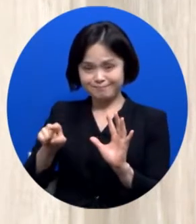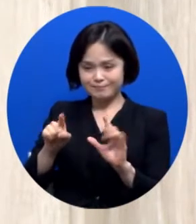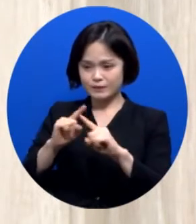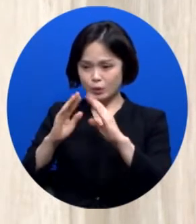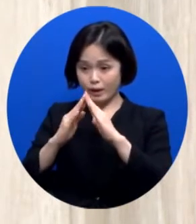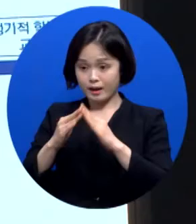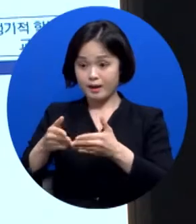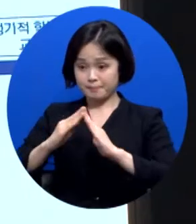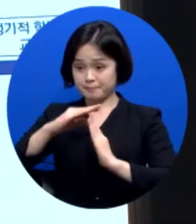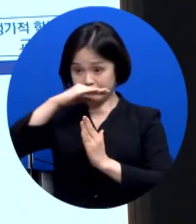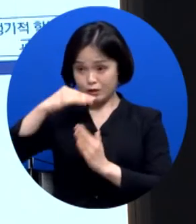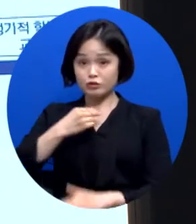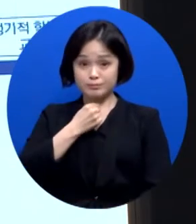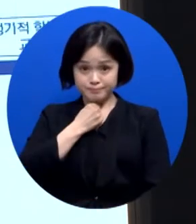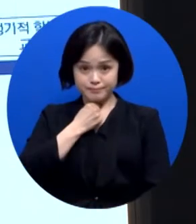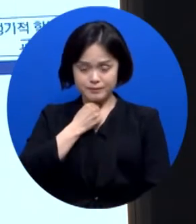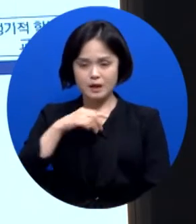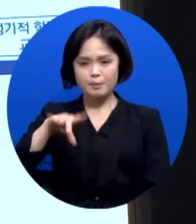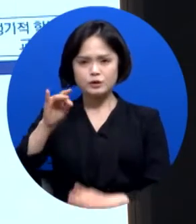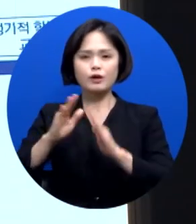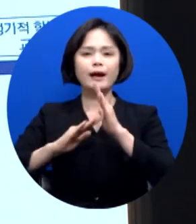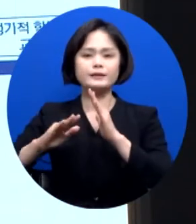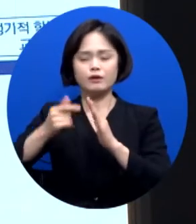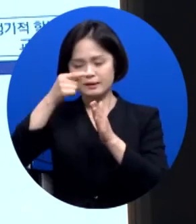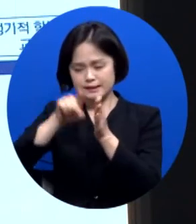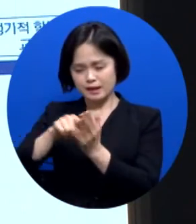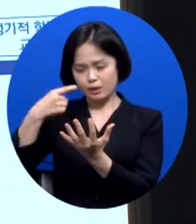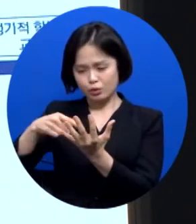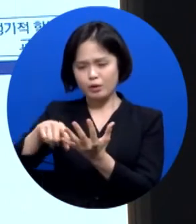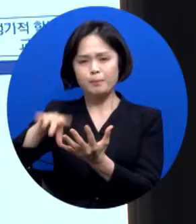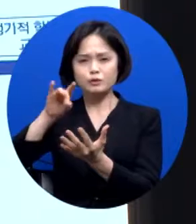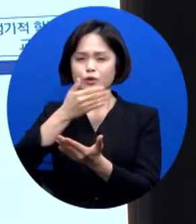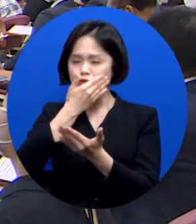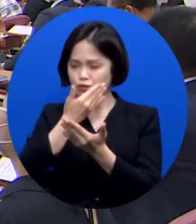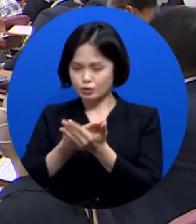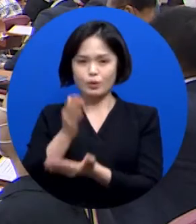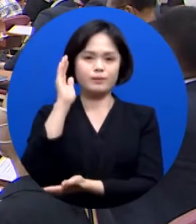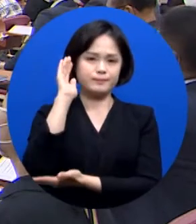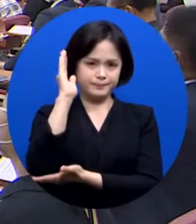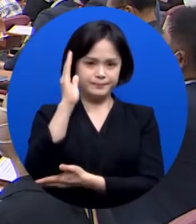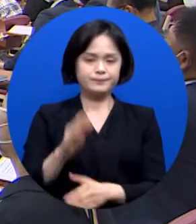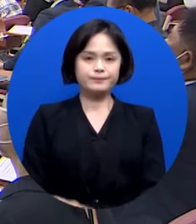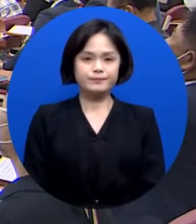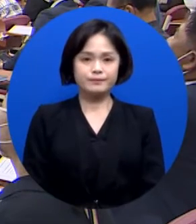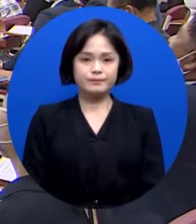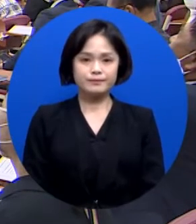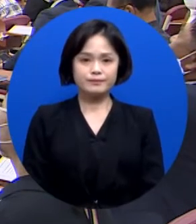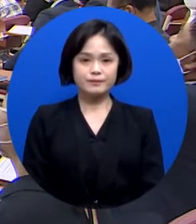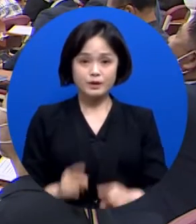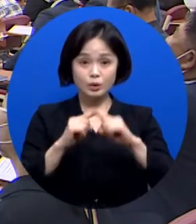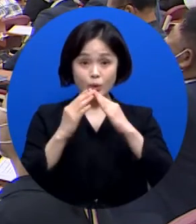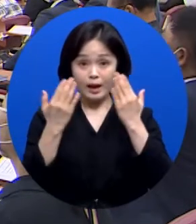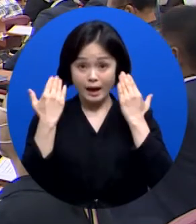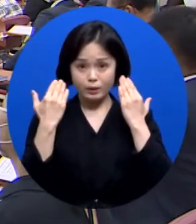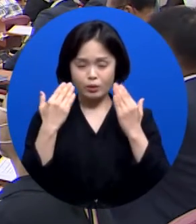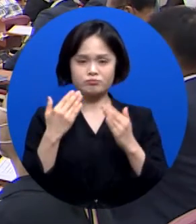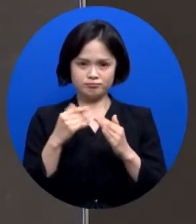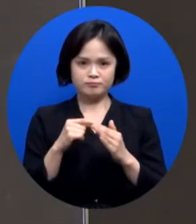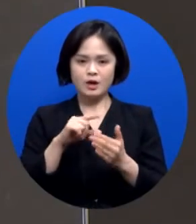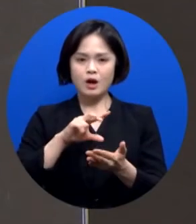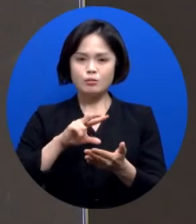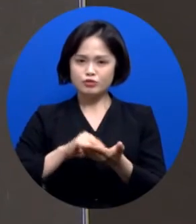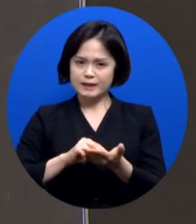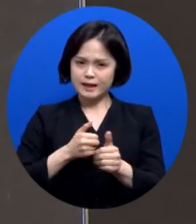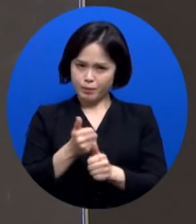바로 세우기 위해서는 가정에서부터의 신앙 교육이 중요하다고 강조하는 한편 주일학교의 한계를 극복할 수 있는 한